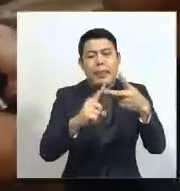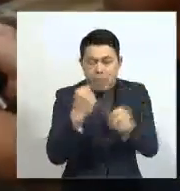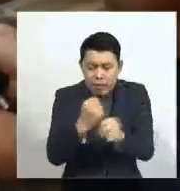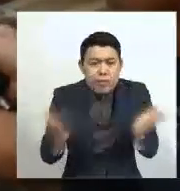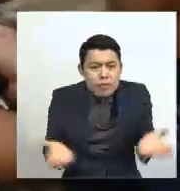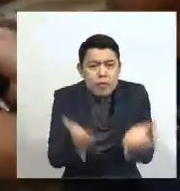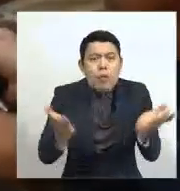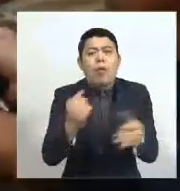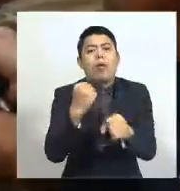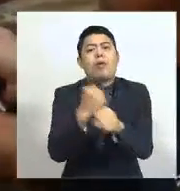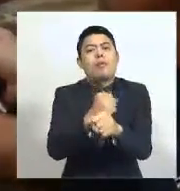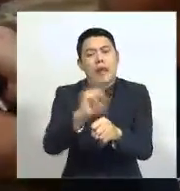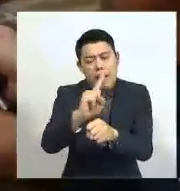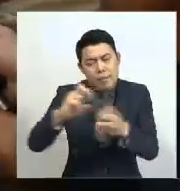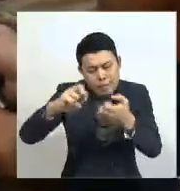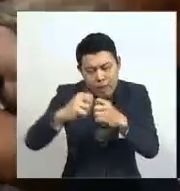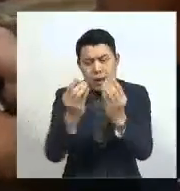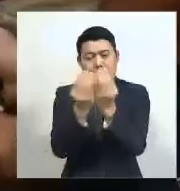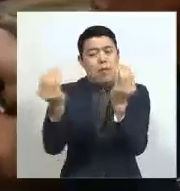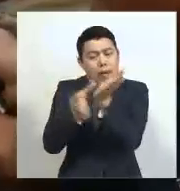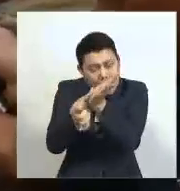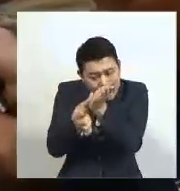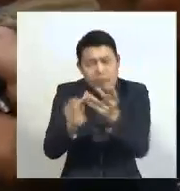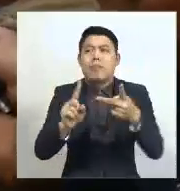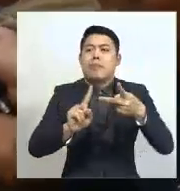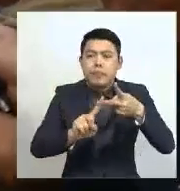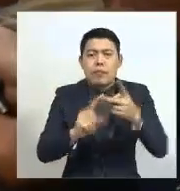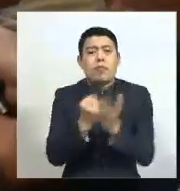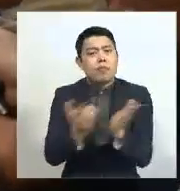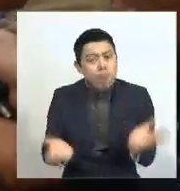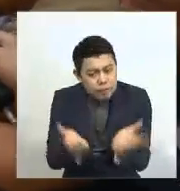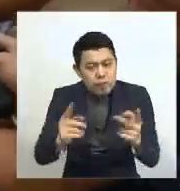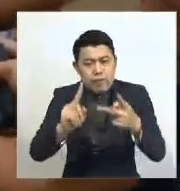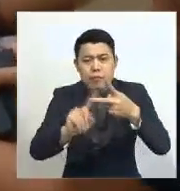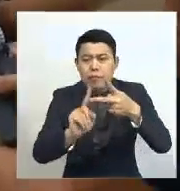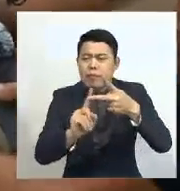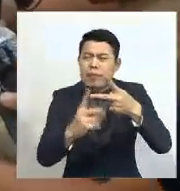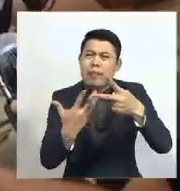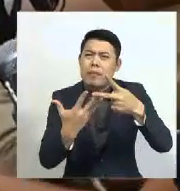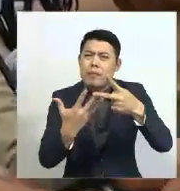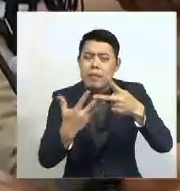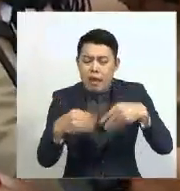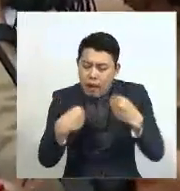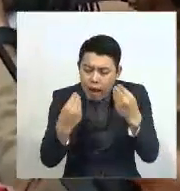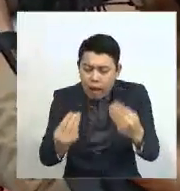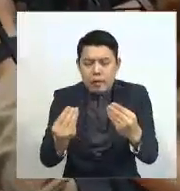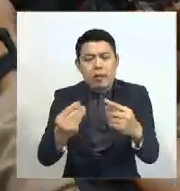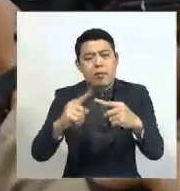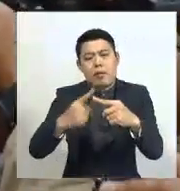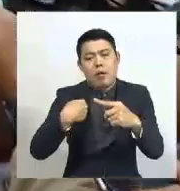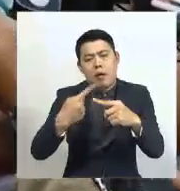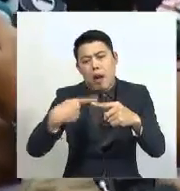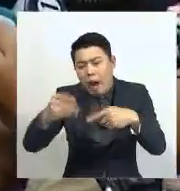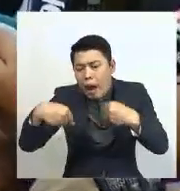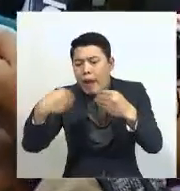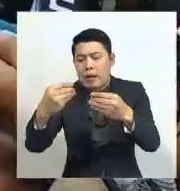รงค์เพื่อนำไปสู่การแก้ไขรัฐธรรมนูญการรณรงค์นะครับเพื่ ทำให้พรบ